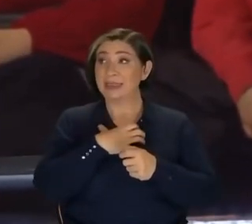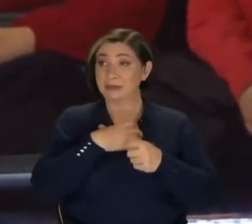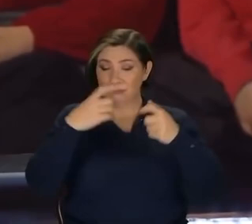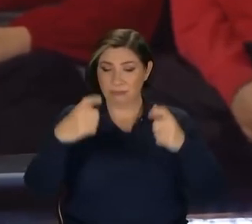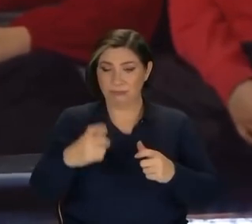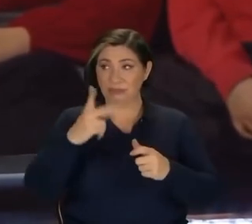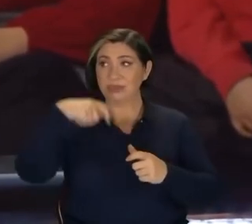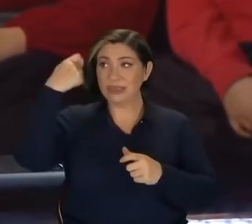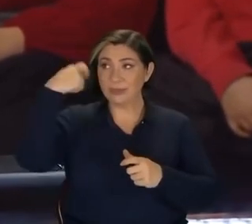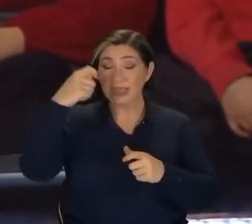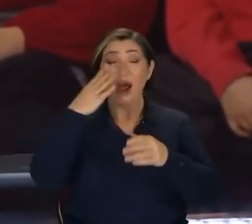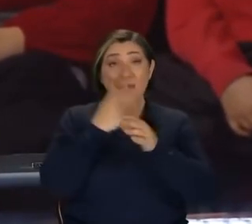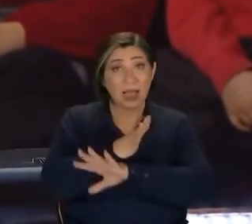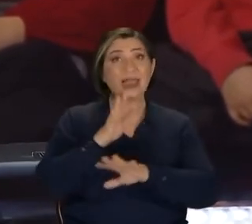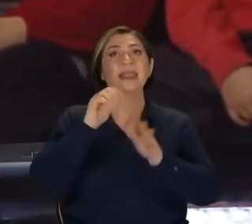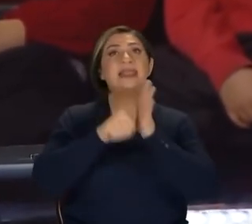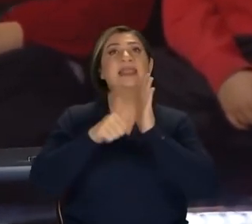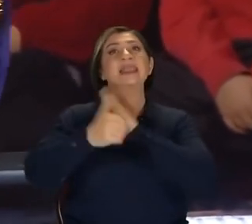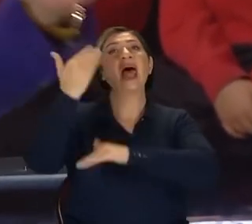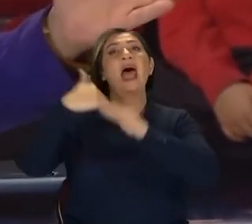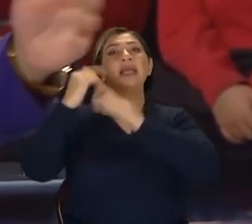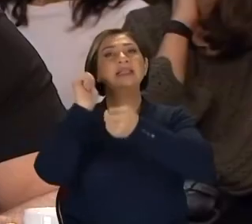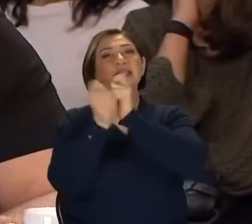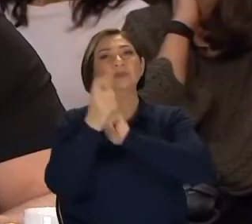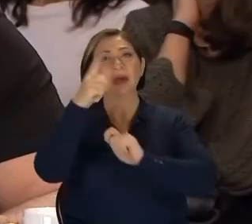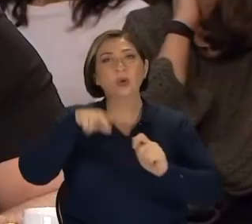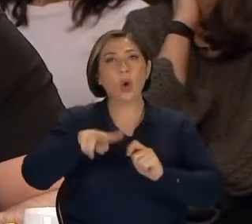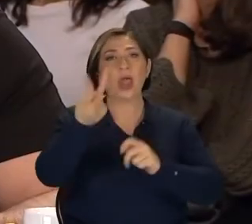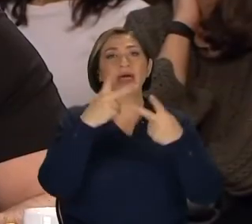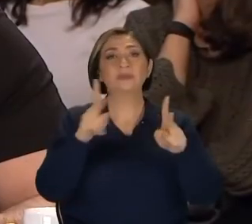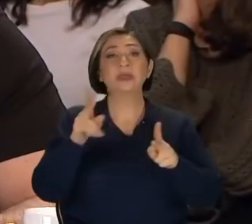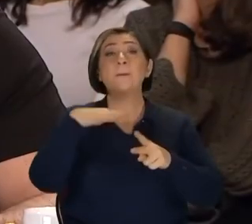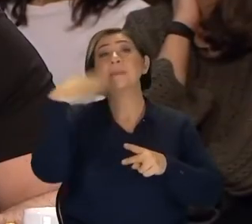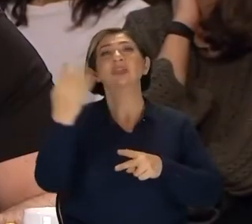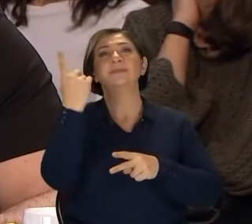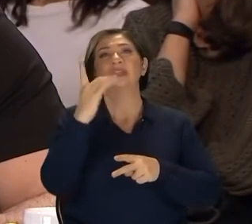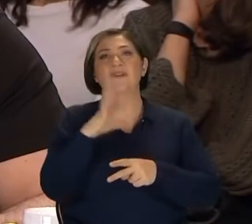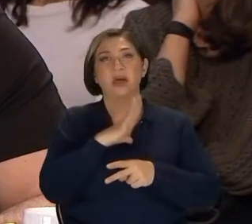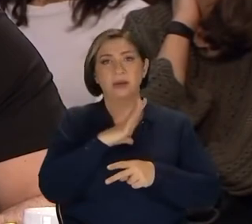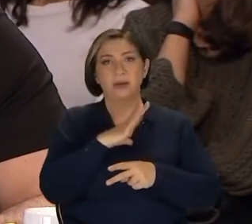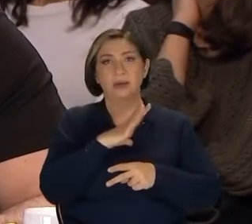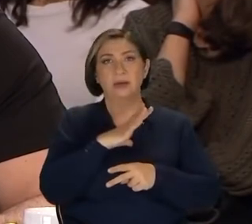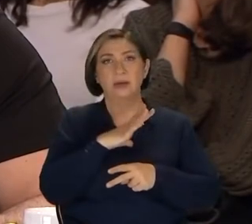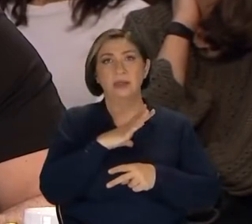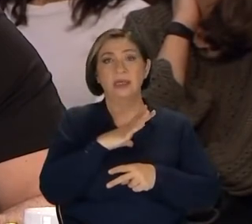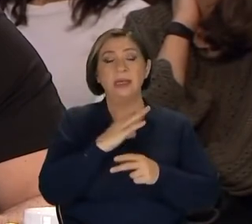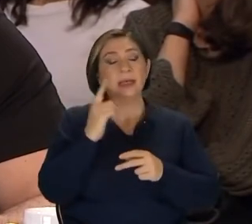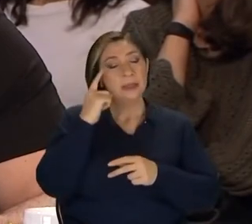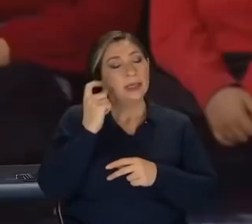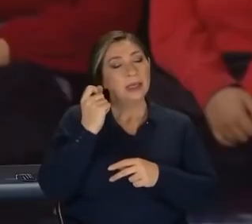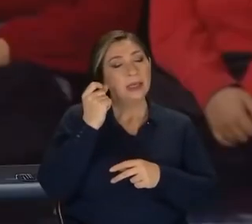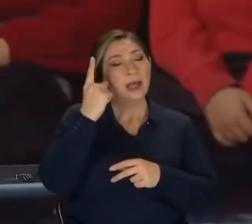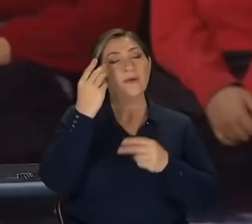ülkesinin sinemasında hakikaten tarihi değiştirmiş, başka bir yol açmış. Bir de başka bir şey var. İlham